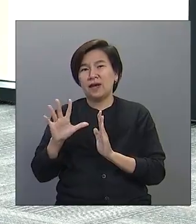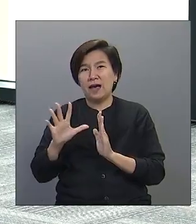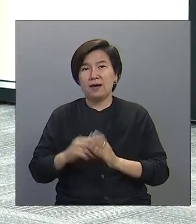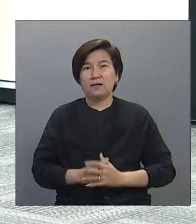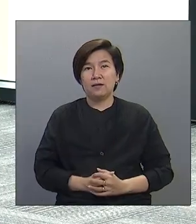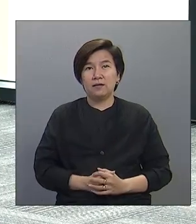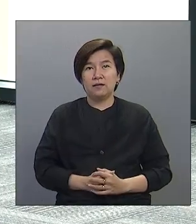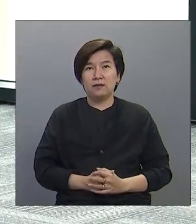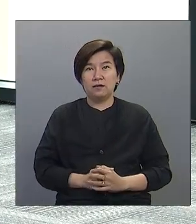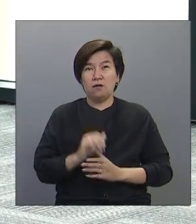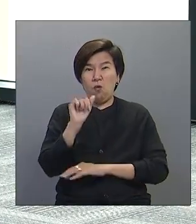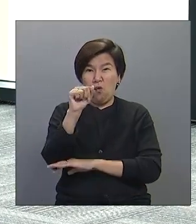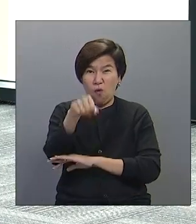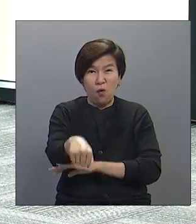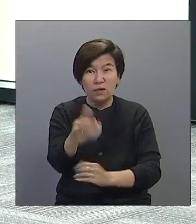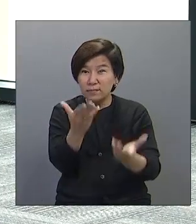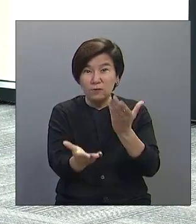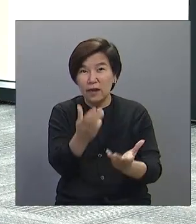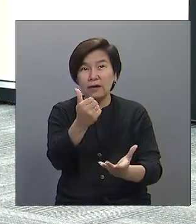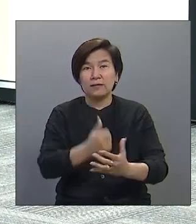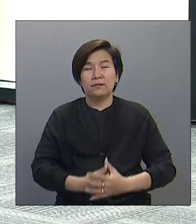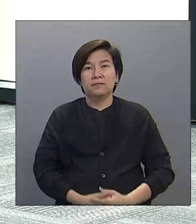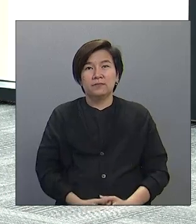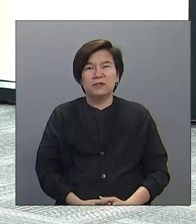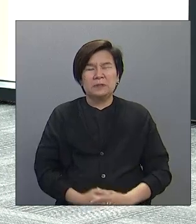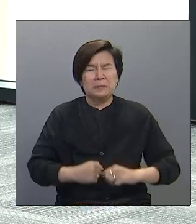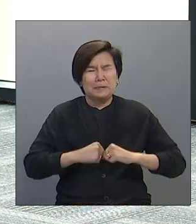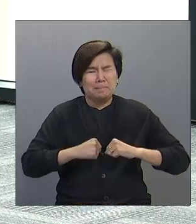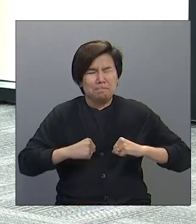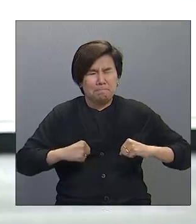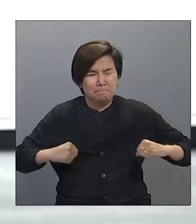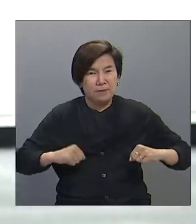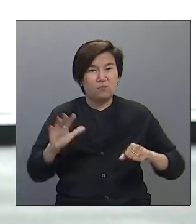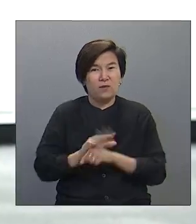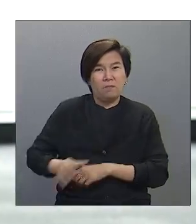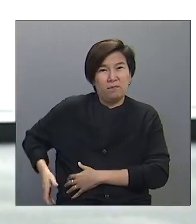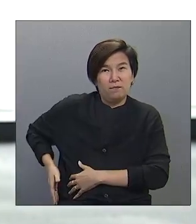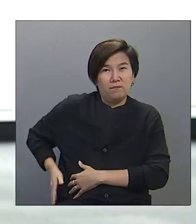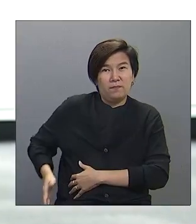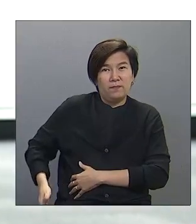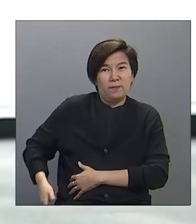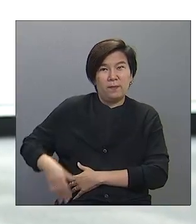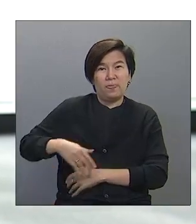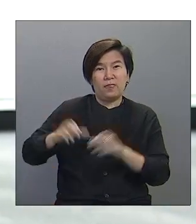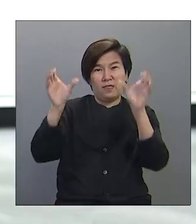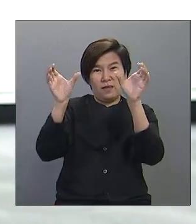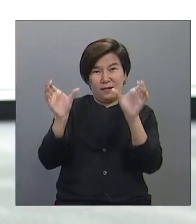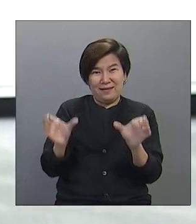อนสามารถกดลงไปลึกลงได้นะคะอย่างนี้ให้รู้สึกกล้ามเนื้อสะโพกด้านขวาถูกคลายตัวออ